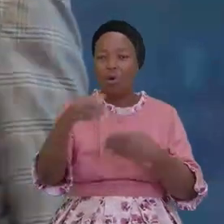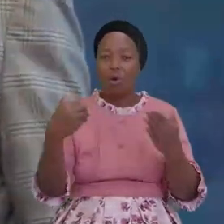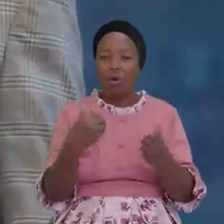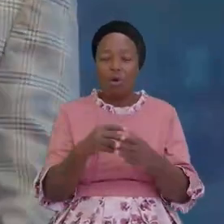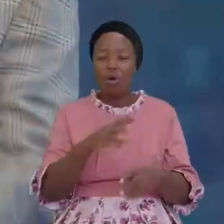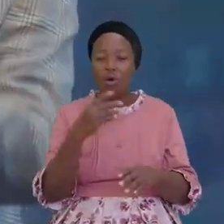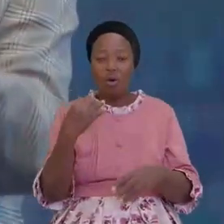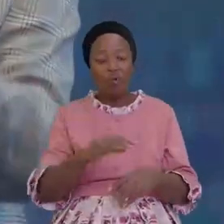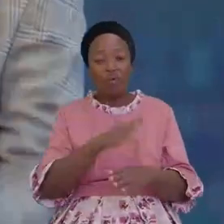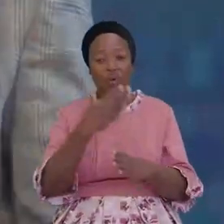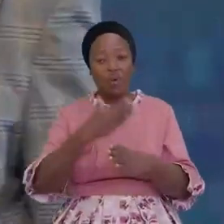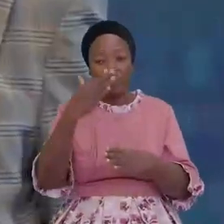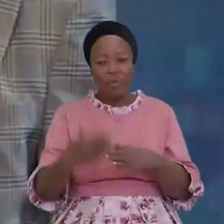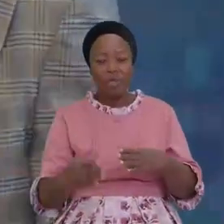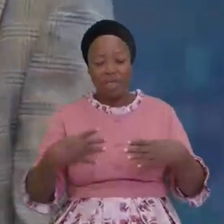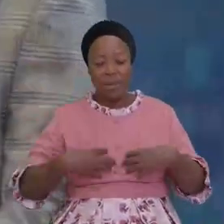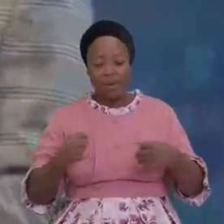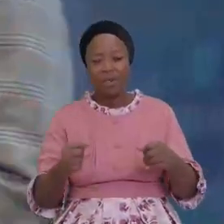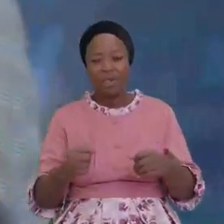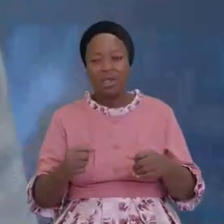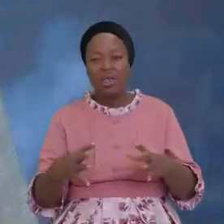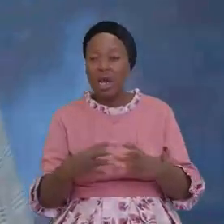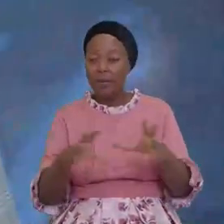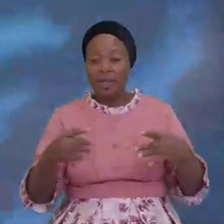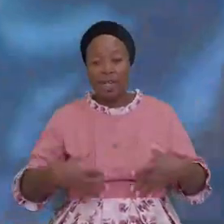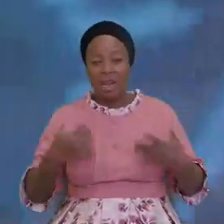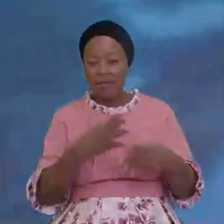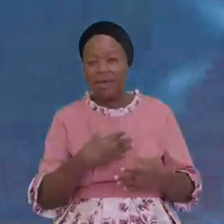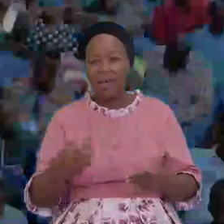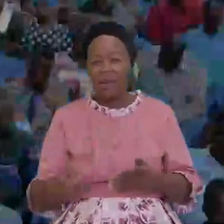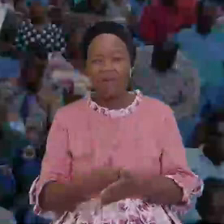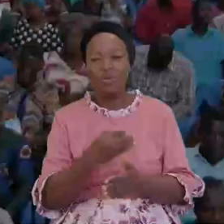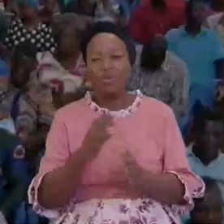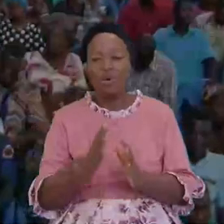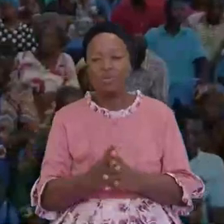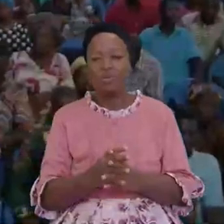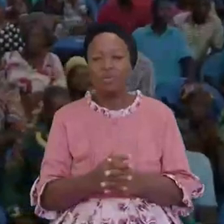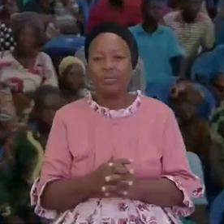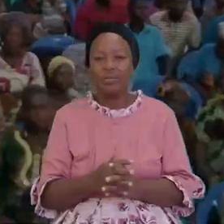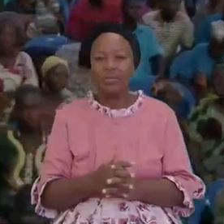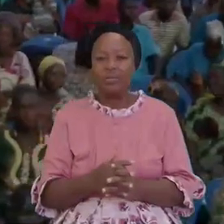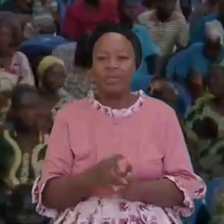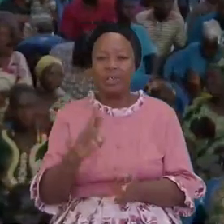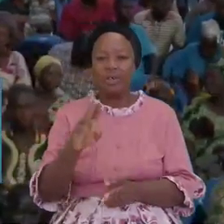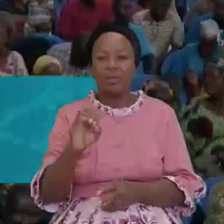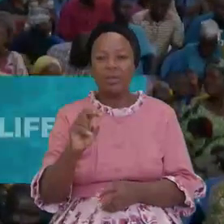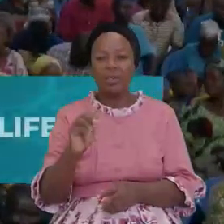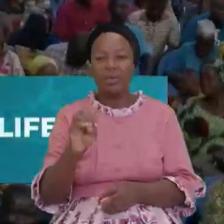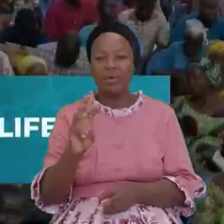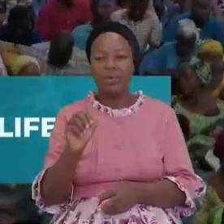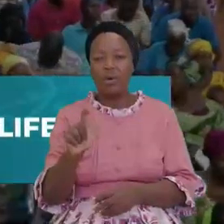Je parle de l'ABC de la vie abondante, complète et du